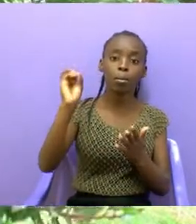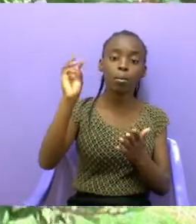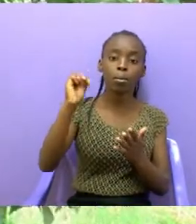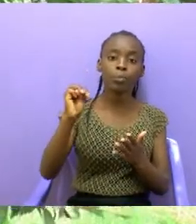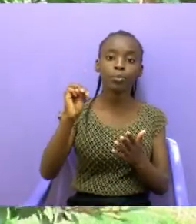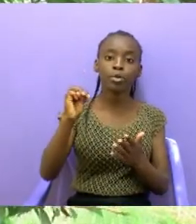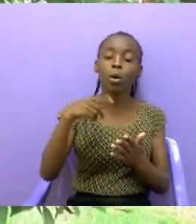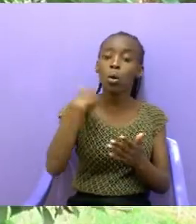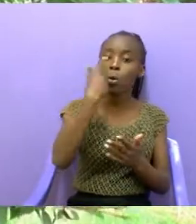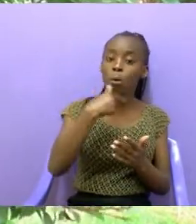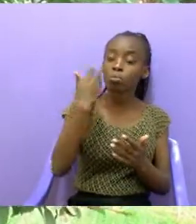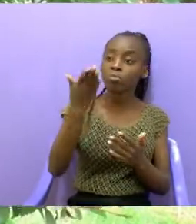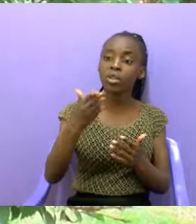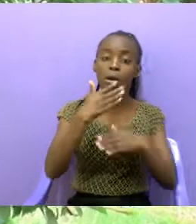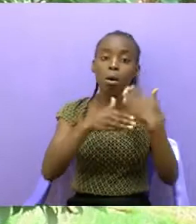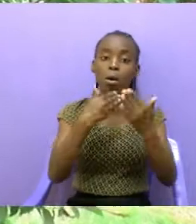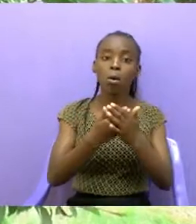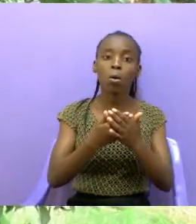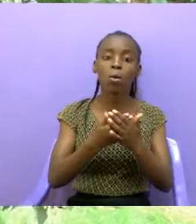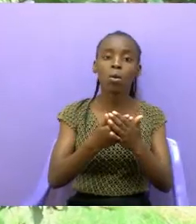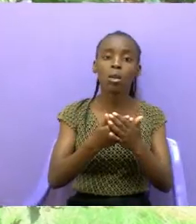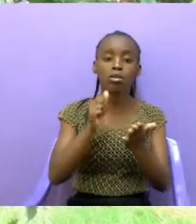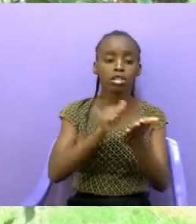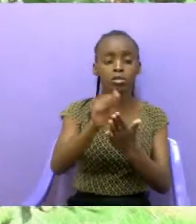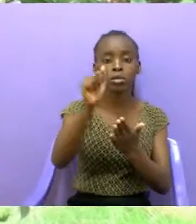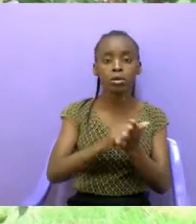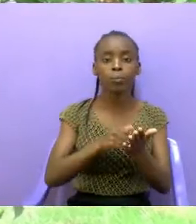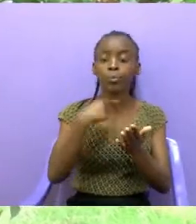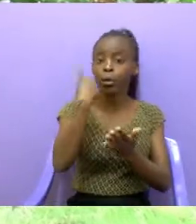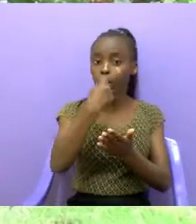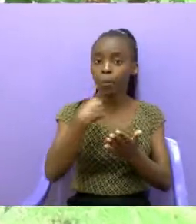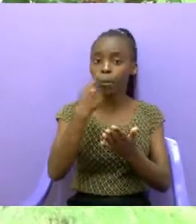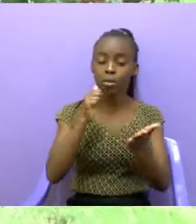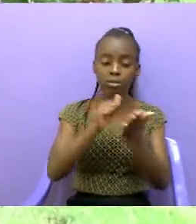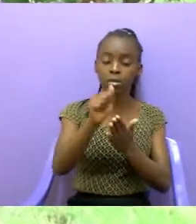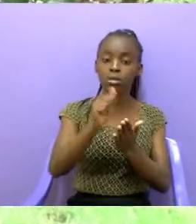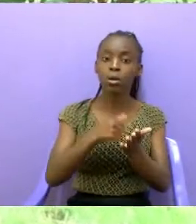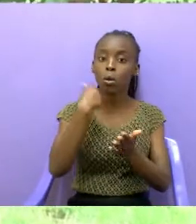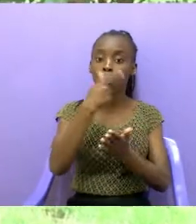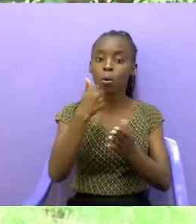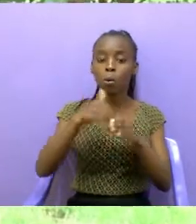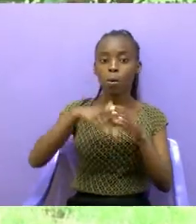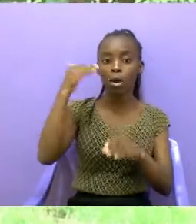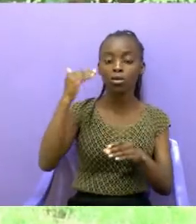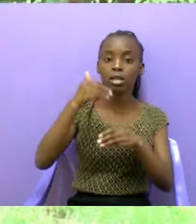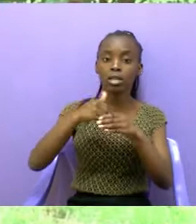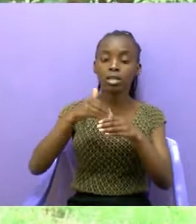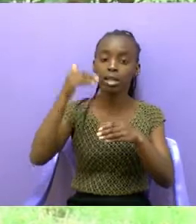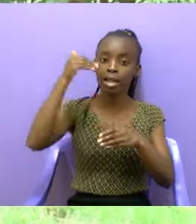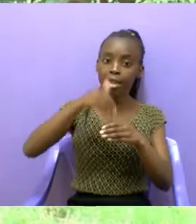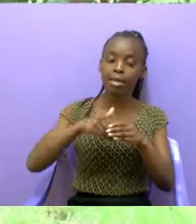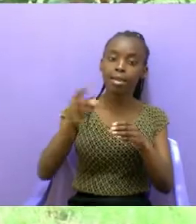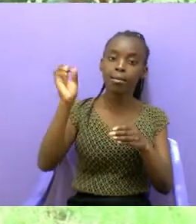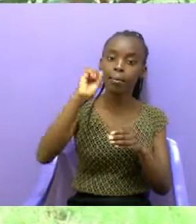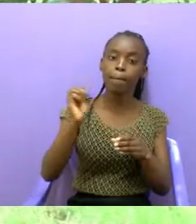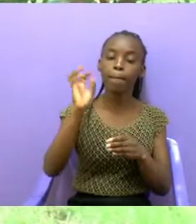waliteketezwa. Yule ambaye hakuteketezwa ni yule alikuwa nje ya Sodoma na Gomora. Lakini yule